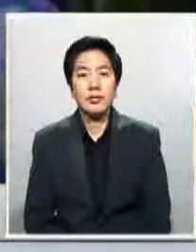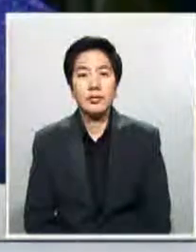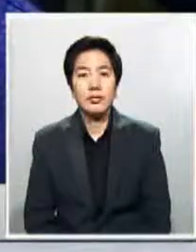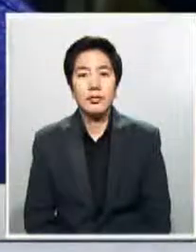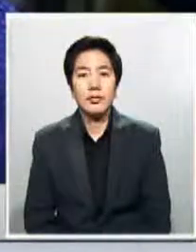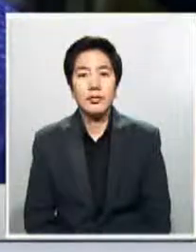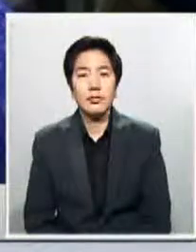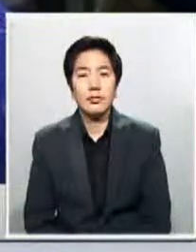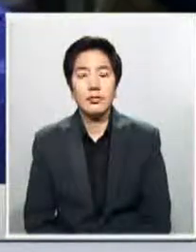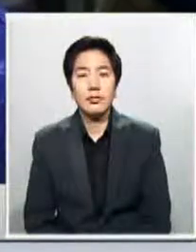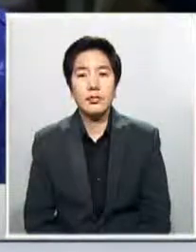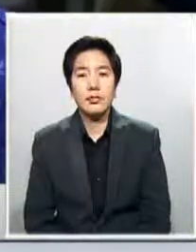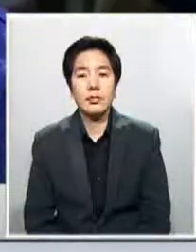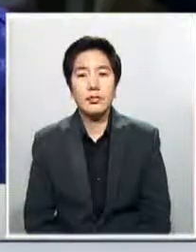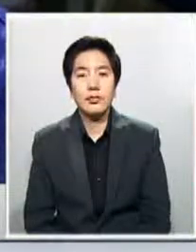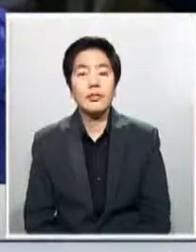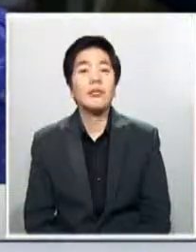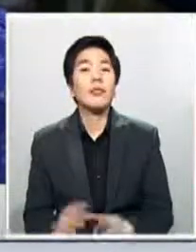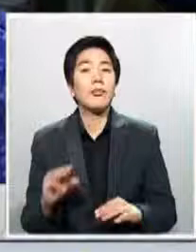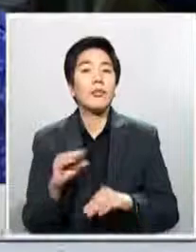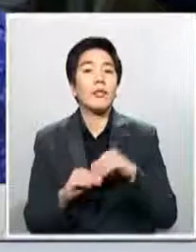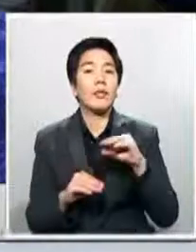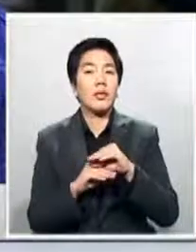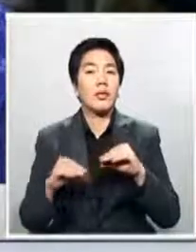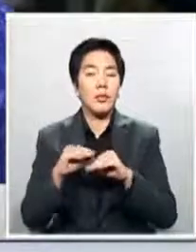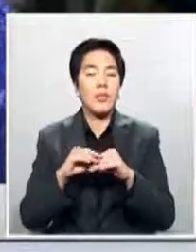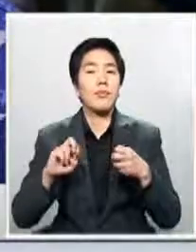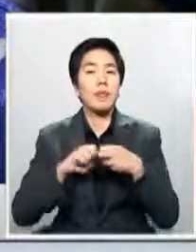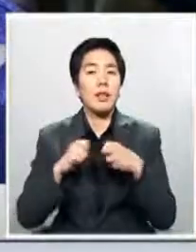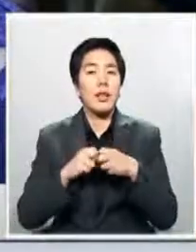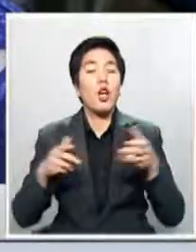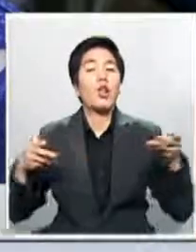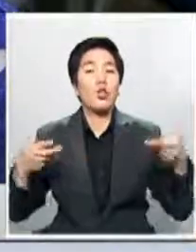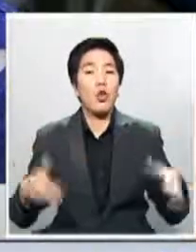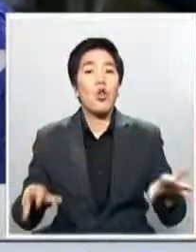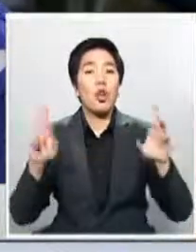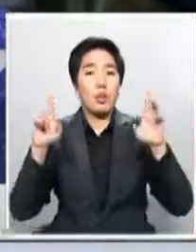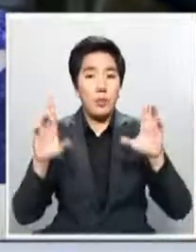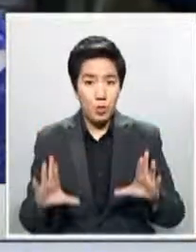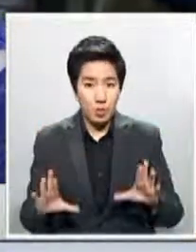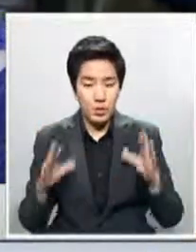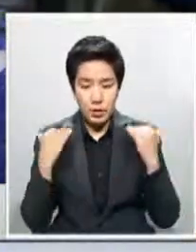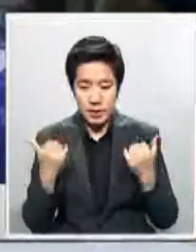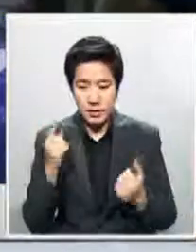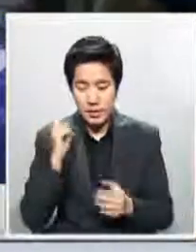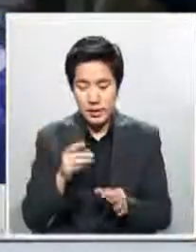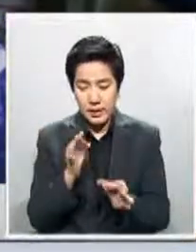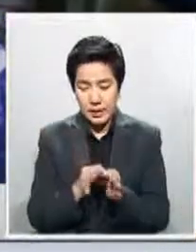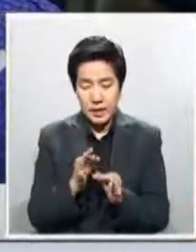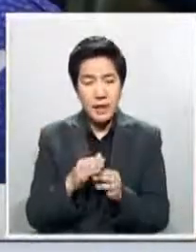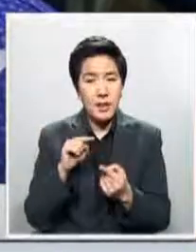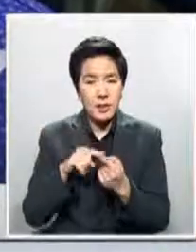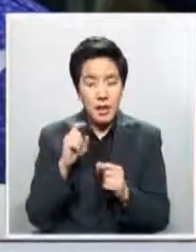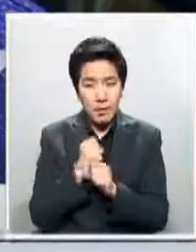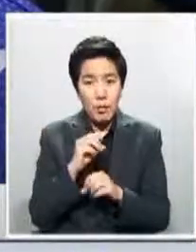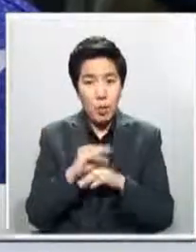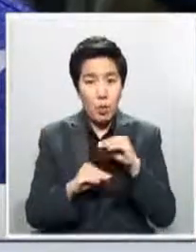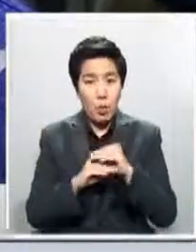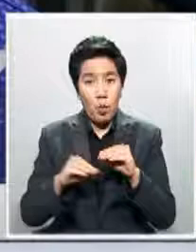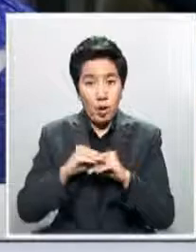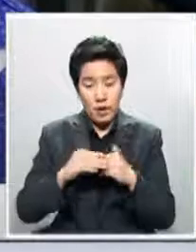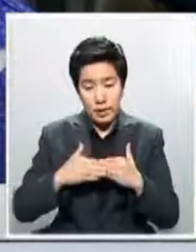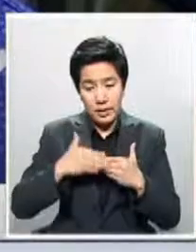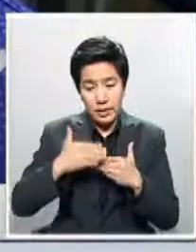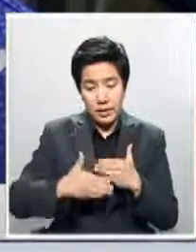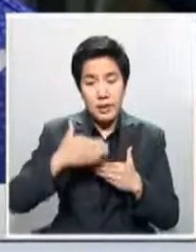โครงการแก้ไขปัญหาหนี้สินนอกระบบตอนนี้จะเป็นโครงการระยะที่2นะครับดังนั้นถ้าเกิดว่าเก